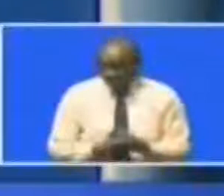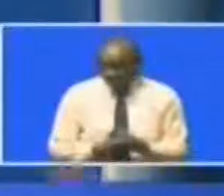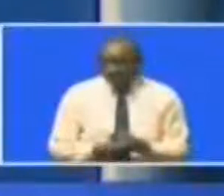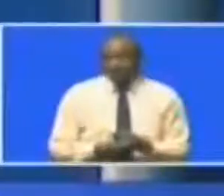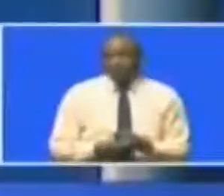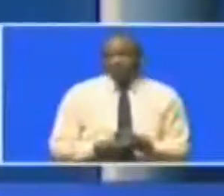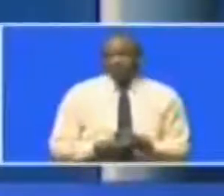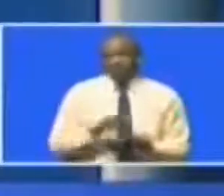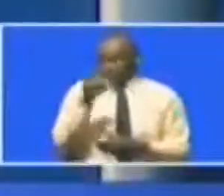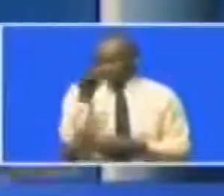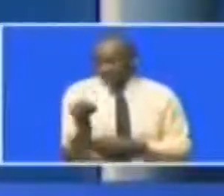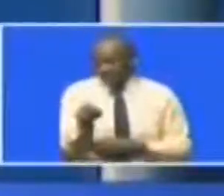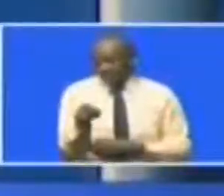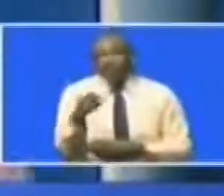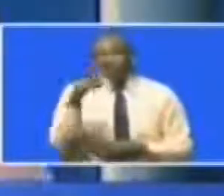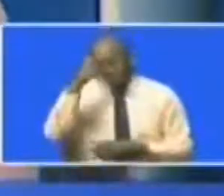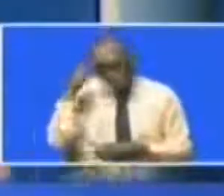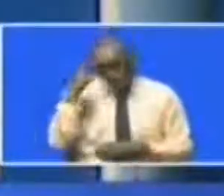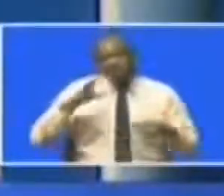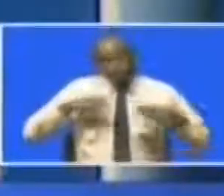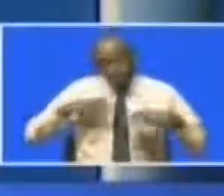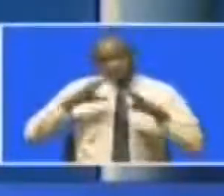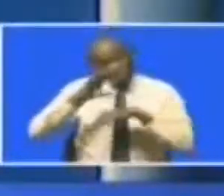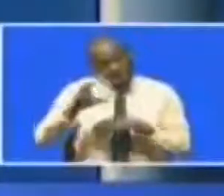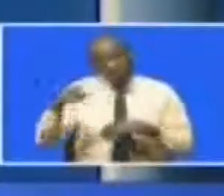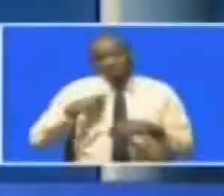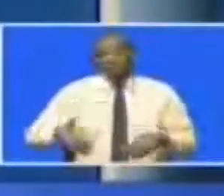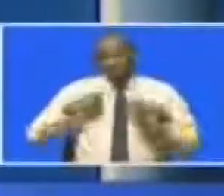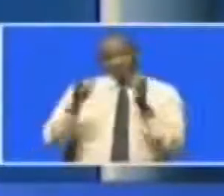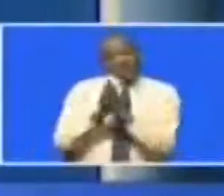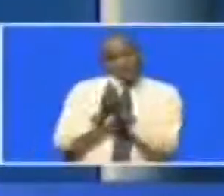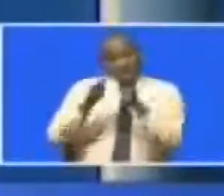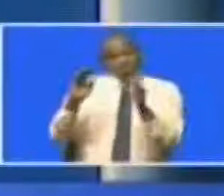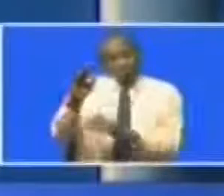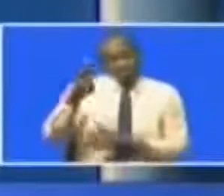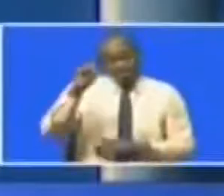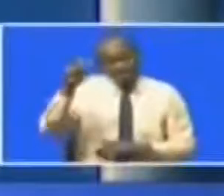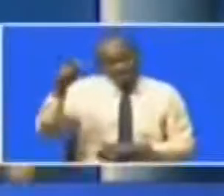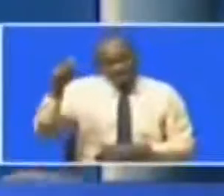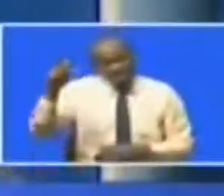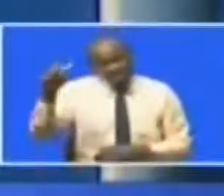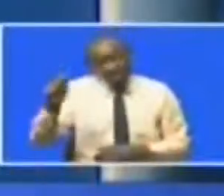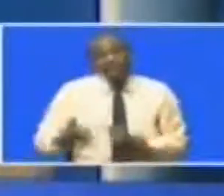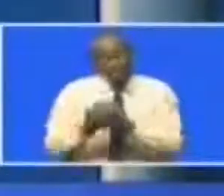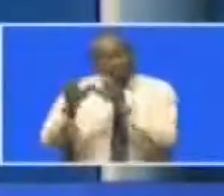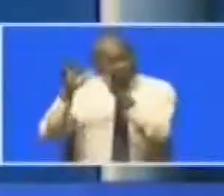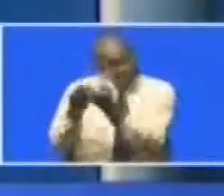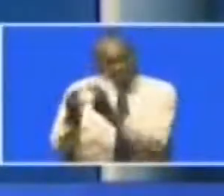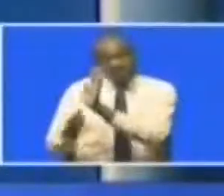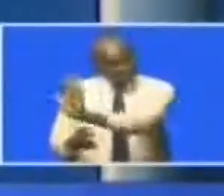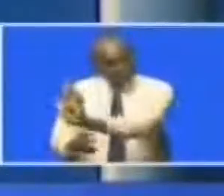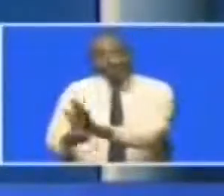100 ambapo tunapea kwa sababu jamii ya Kisamburu wanaishi katika Manyata. Kwa hivyo tunawapatia radio moja, inasaidia familia kama